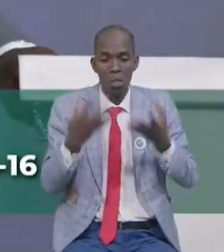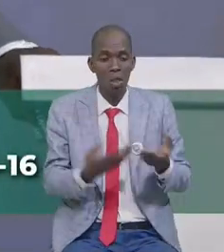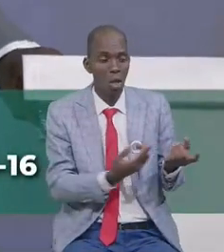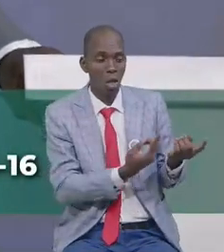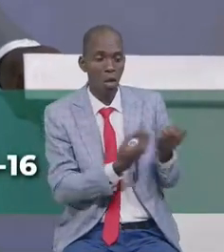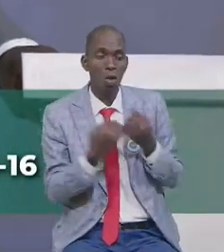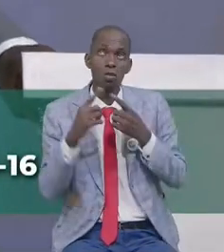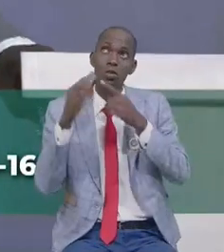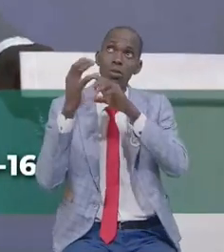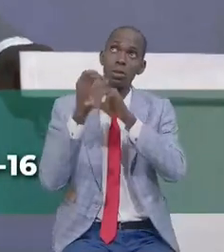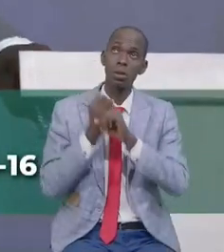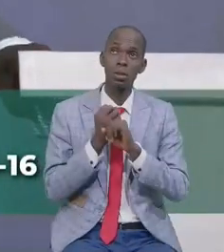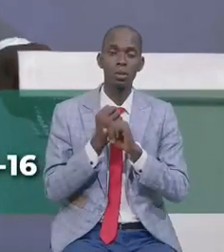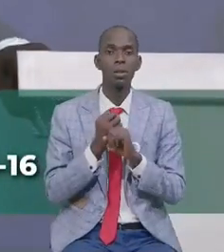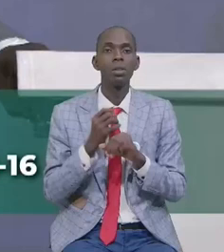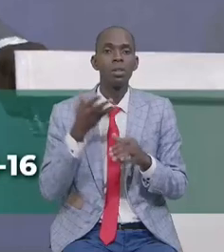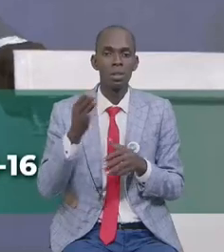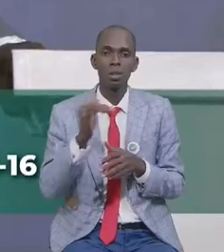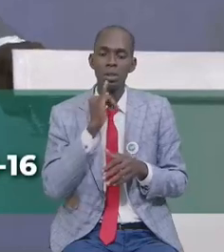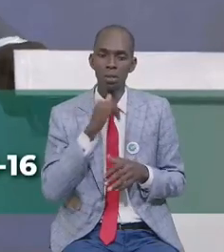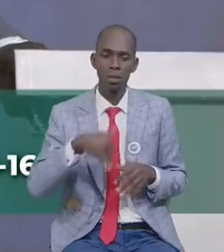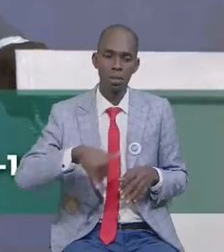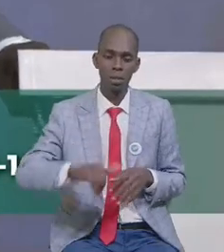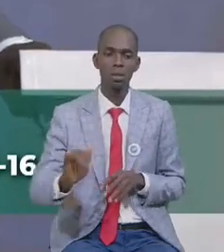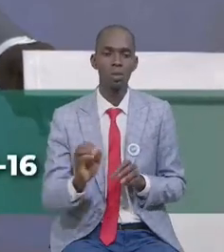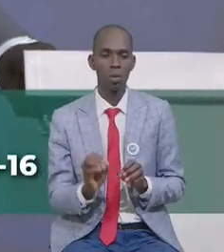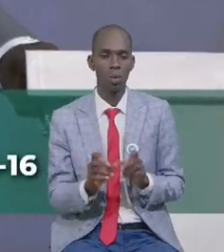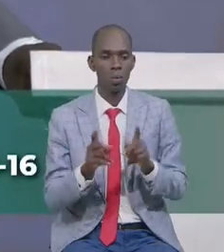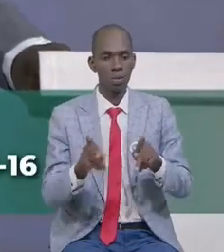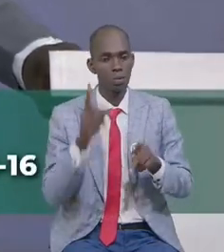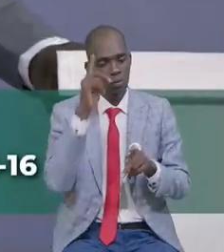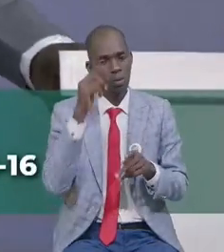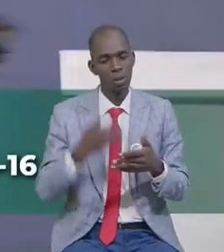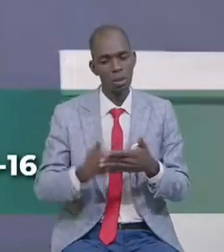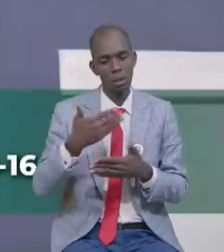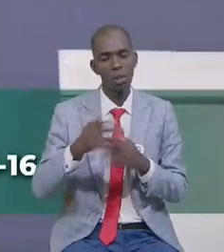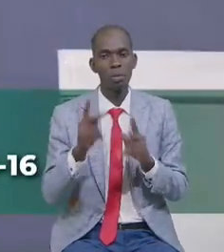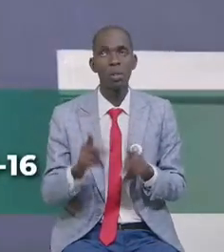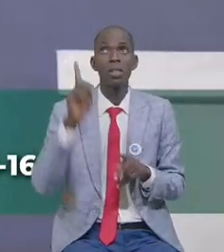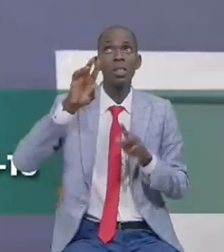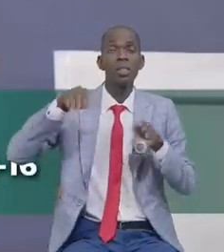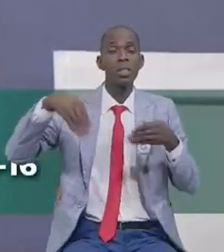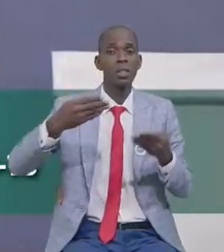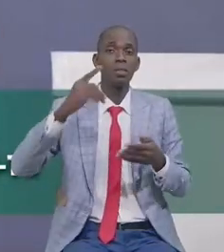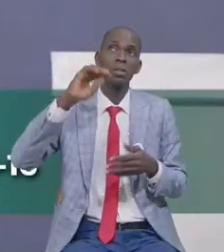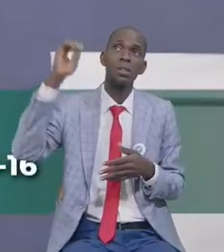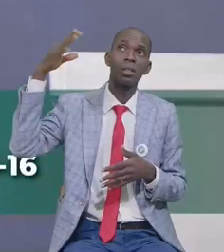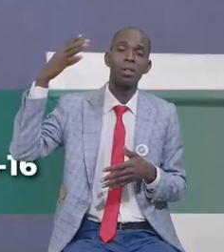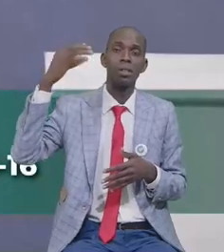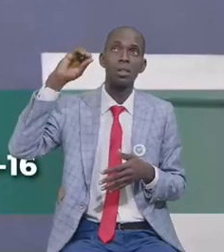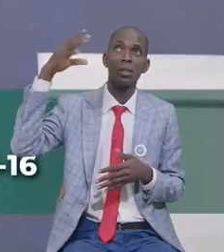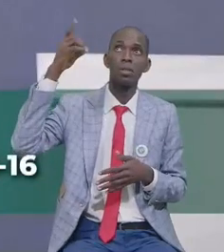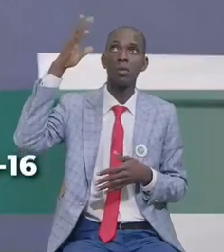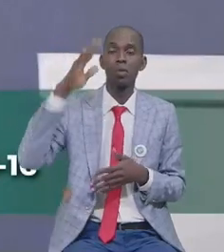toujours de place pour la personne suivante. Et dans la grâce, c'est la grâce de Dieu qui nous